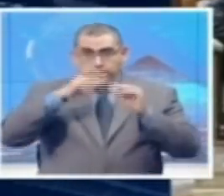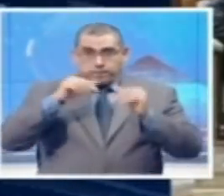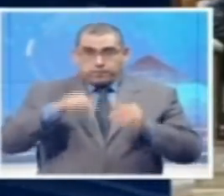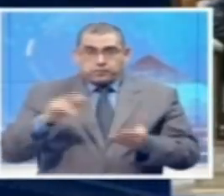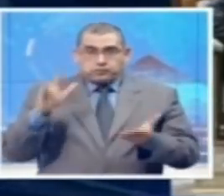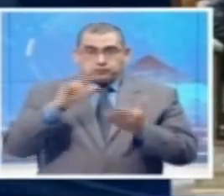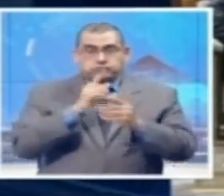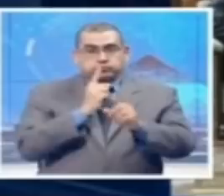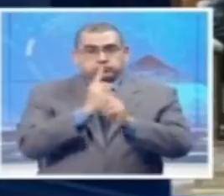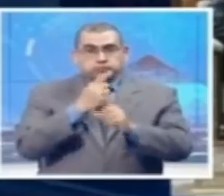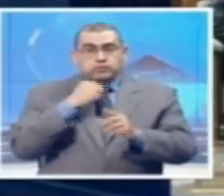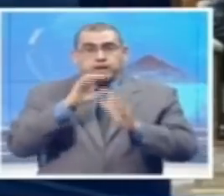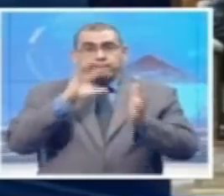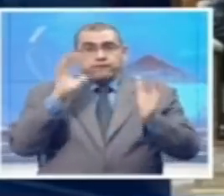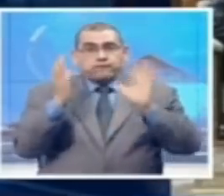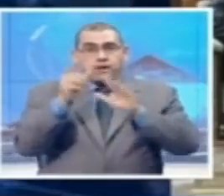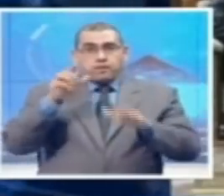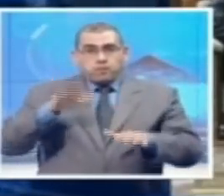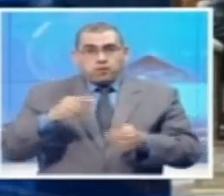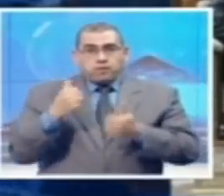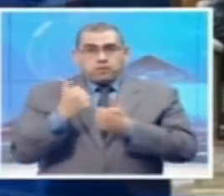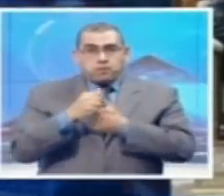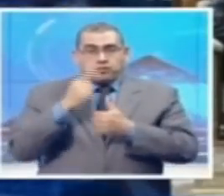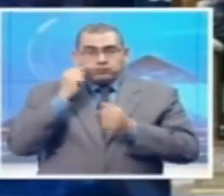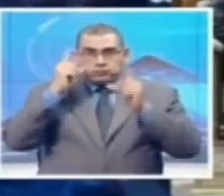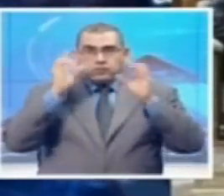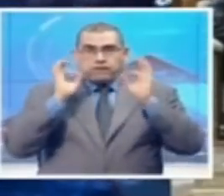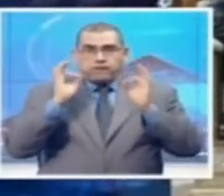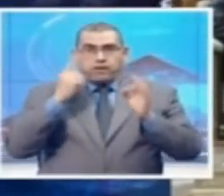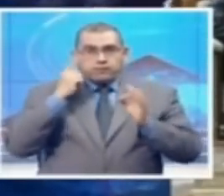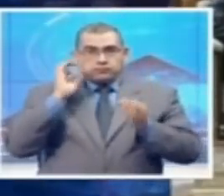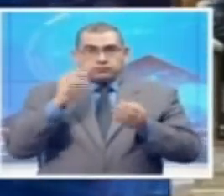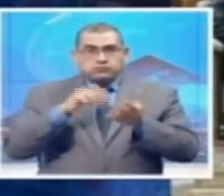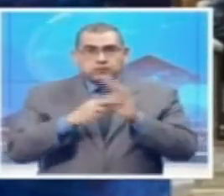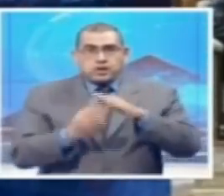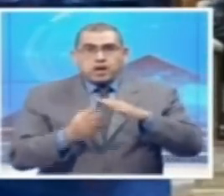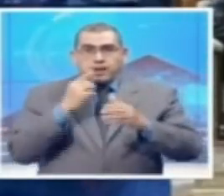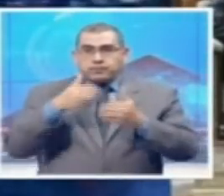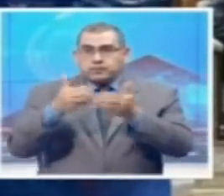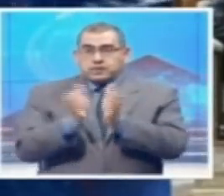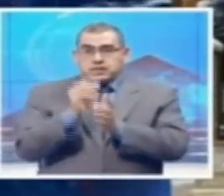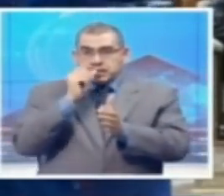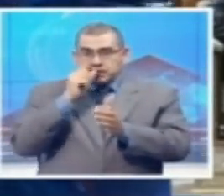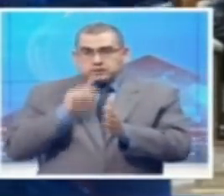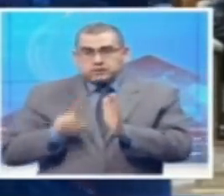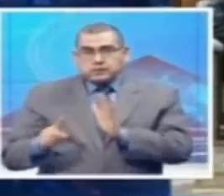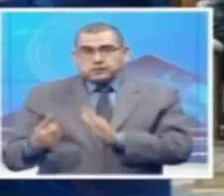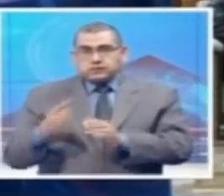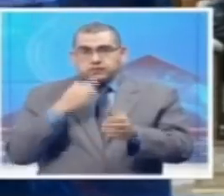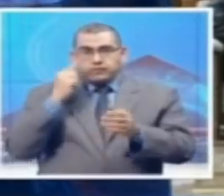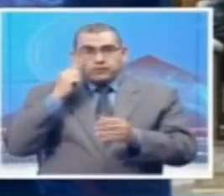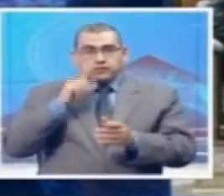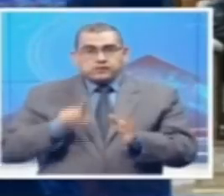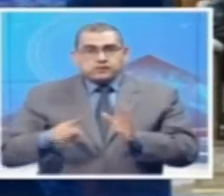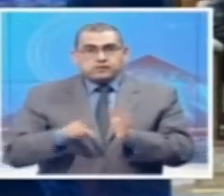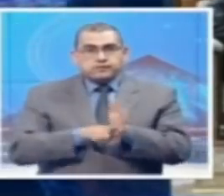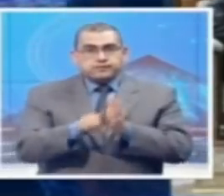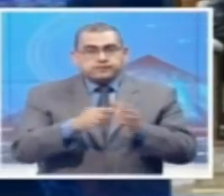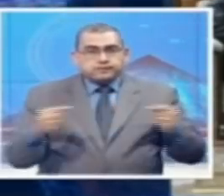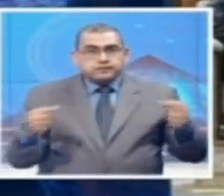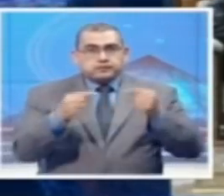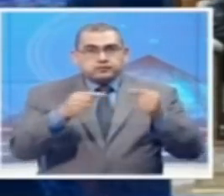بالقاهرة أن العالم أصبح على وعي كامل باستغلال بعض الجماعات للدين لتحقيق أهداف مغرضة تتماشى